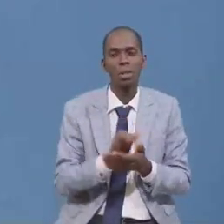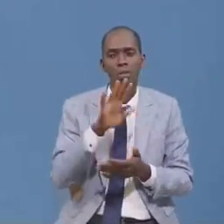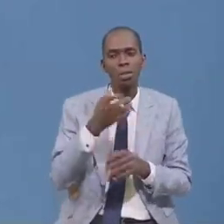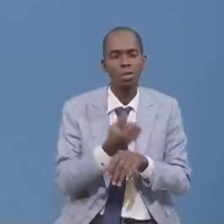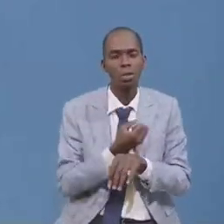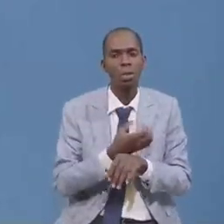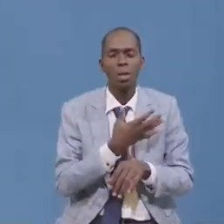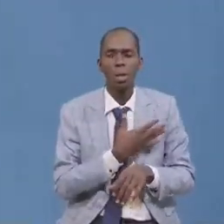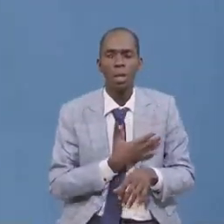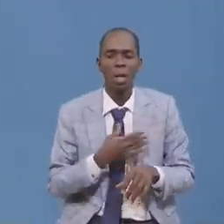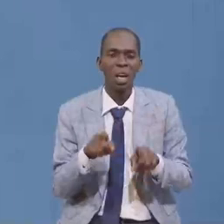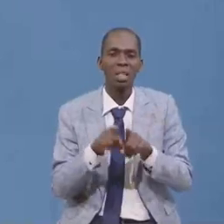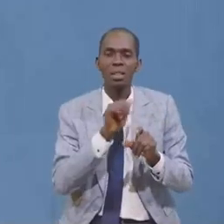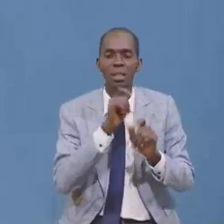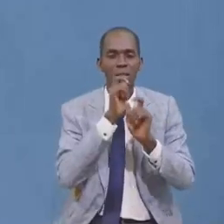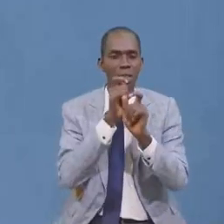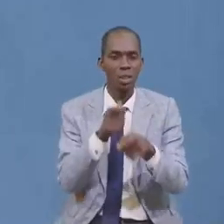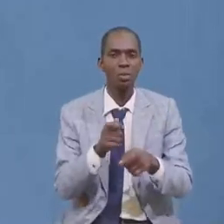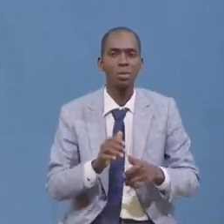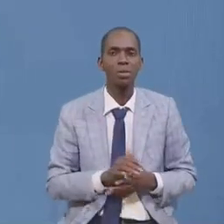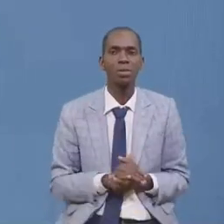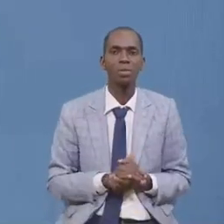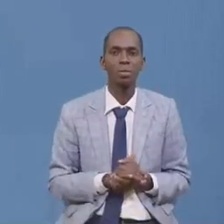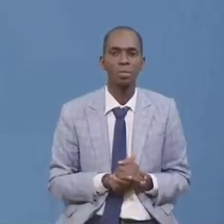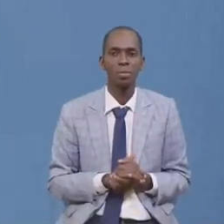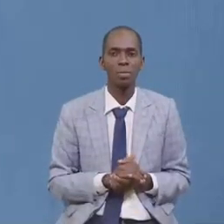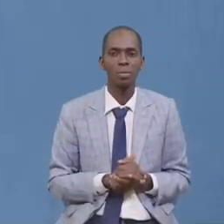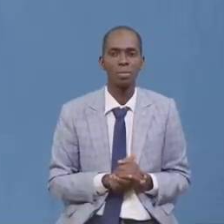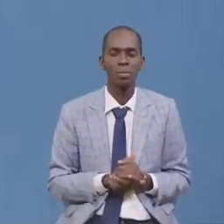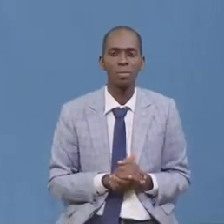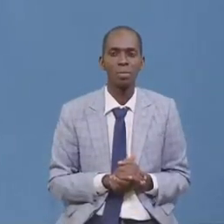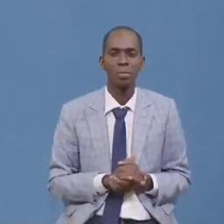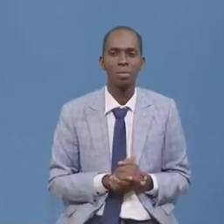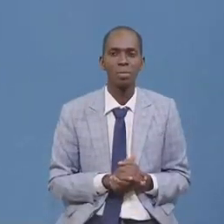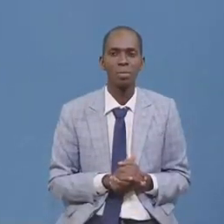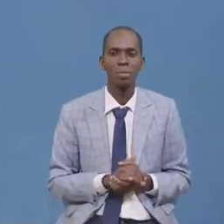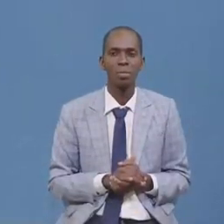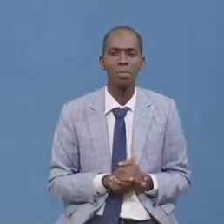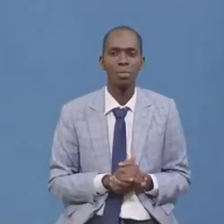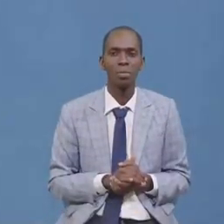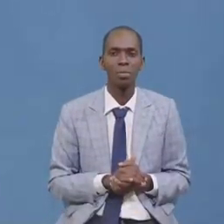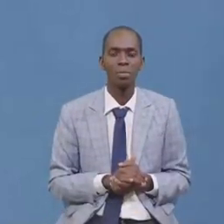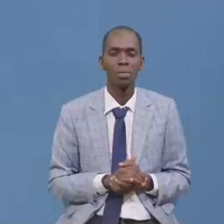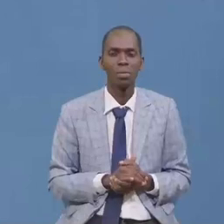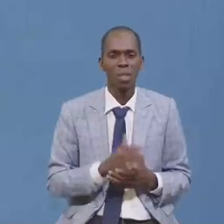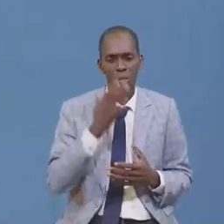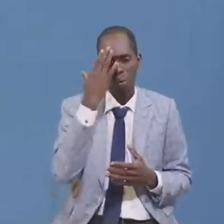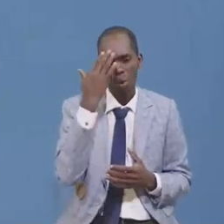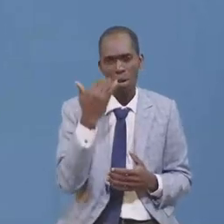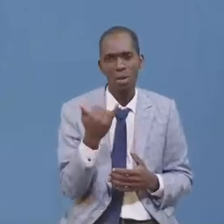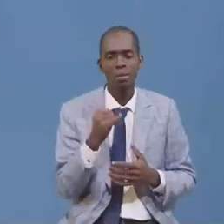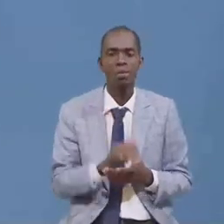Quelles sont donc les attentes de Dieu en te donnant ces 5 pieds, la grâce et les dons? Pourquoi?